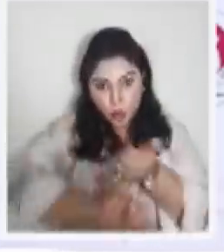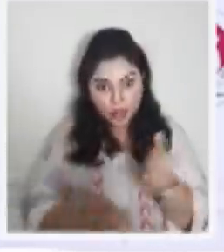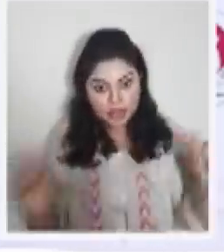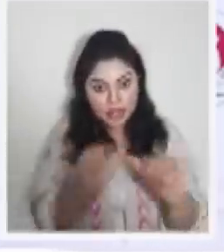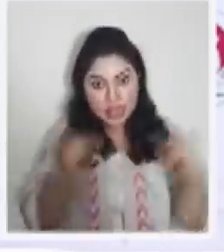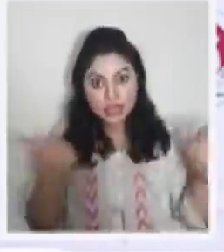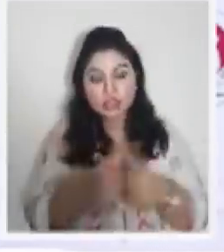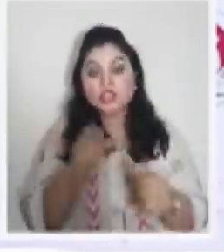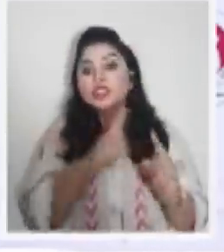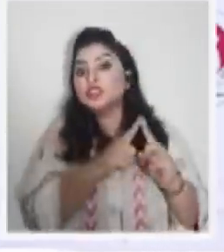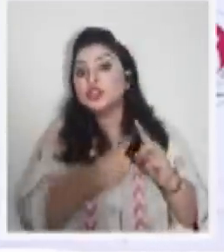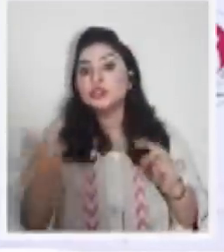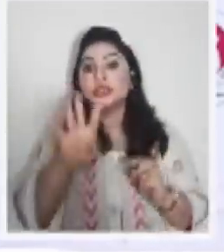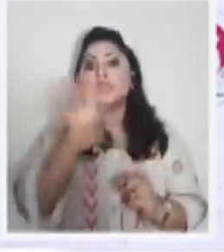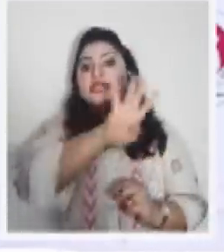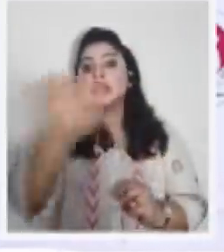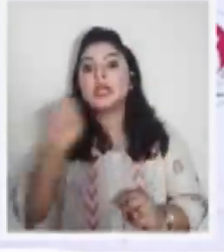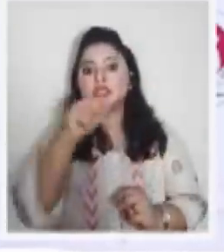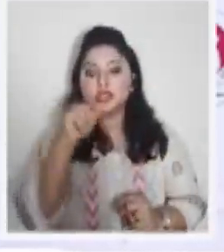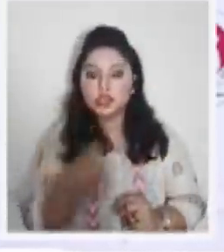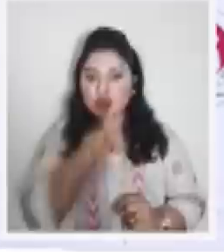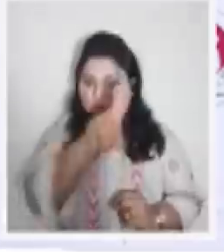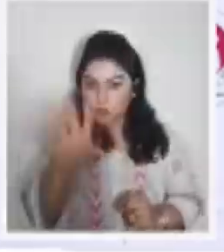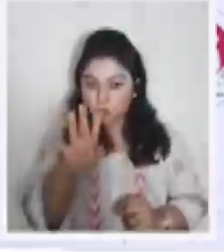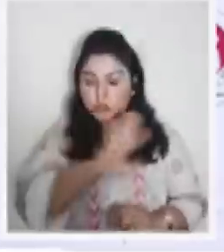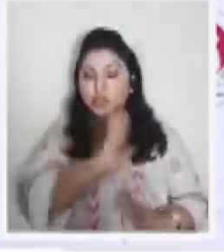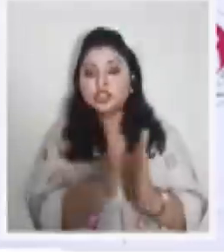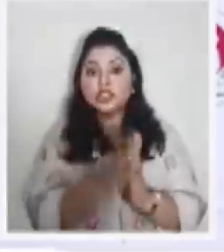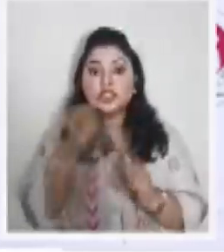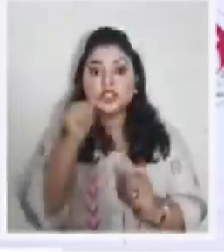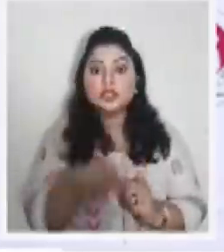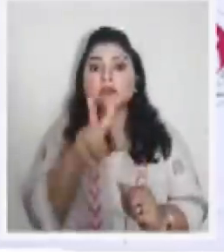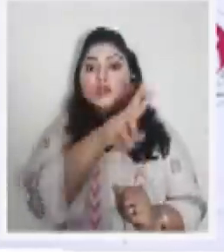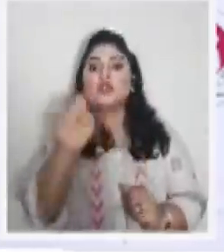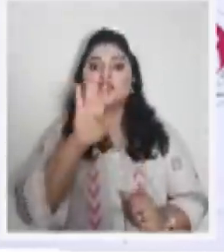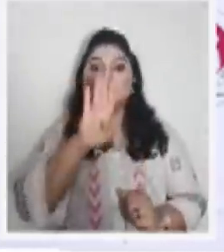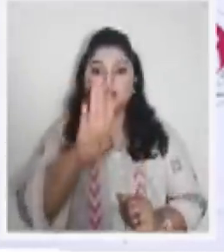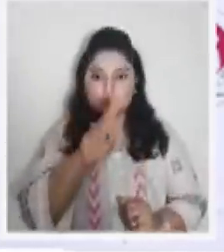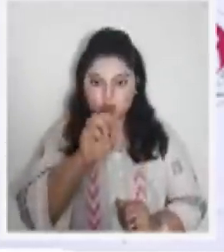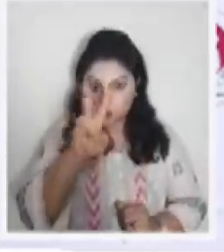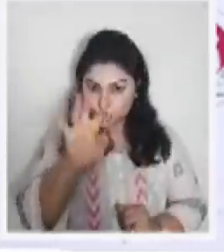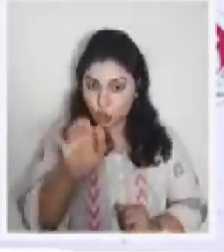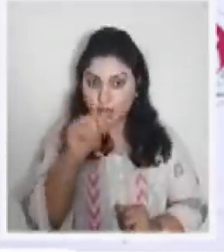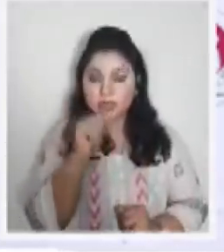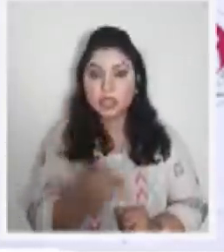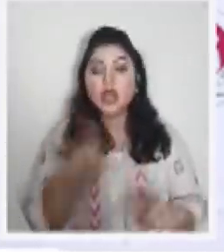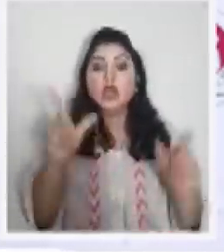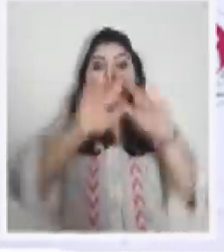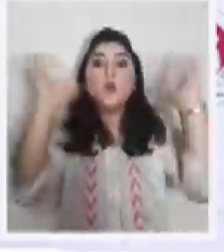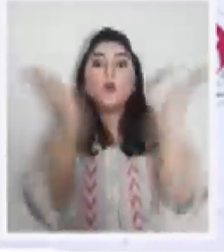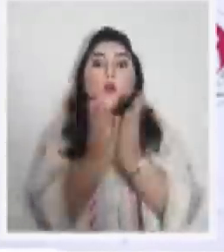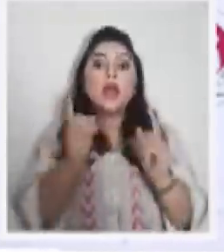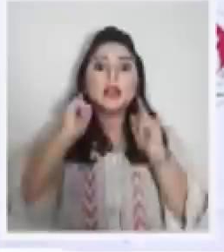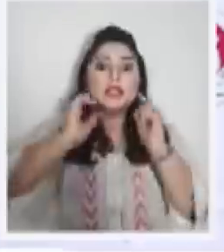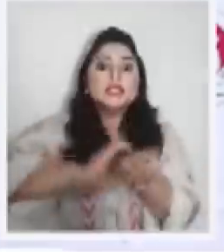860,785 জন। মৃত্যুবরণ করেছেন দক্ষিণ পূর্ব এশিয়া 24 ঘন্টা 471 জন, এ পর্যন্ত 23,240 জন।